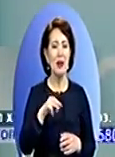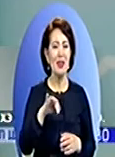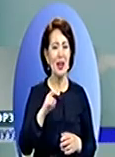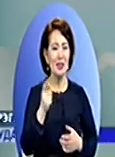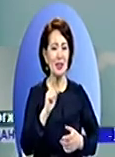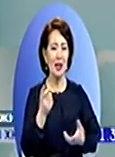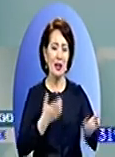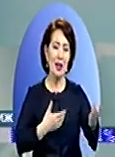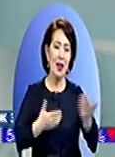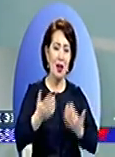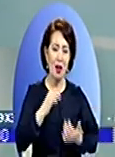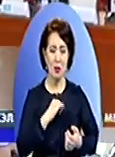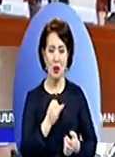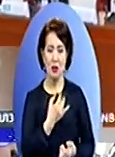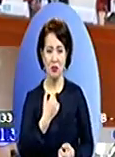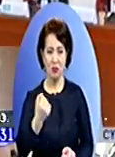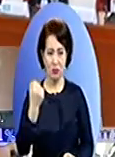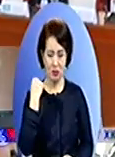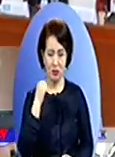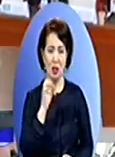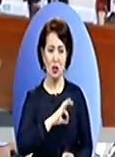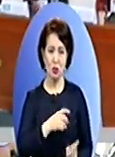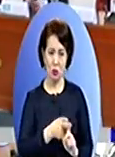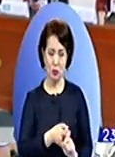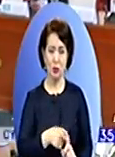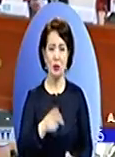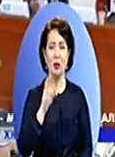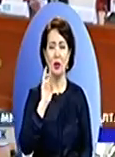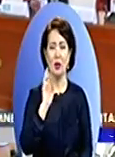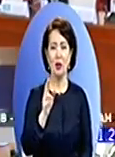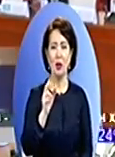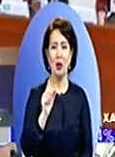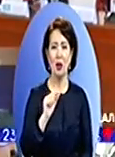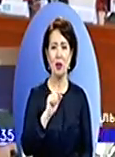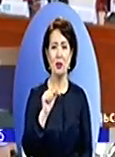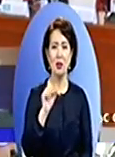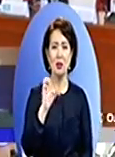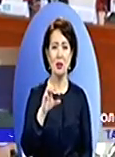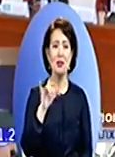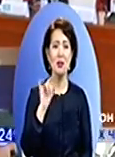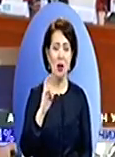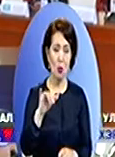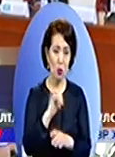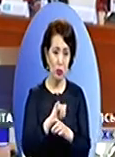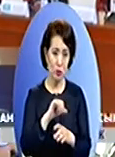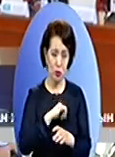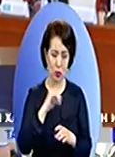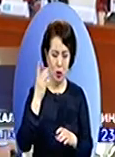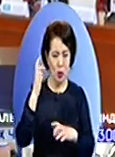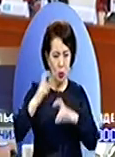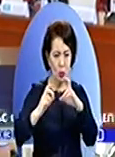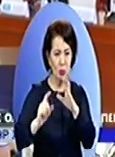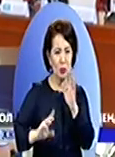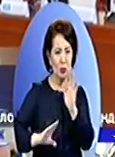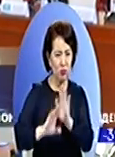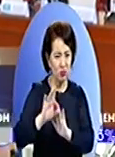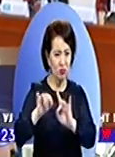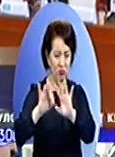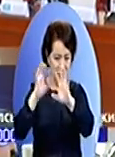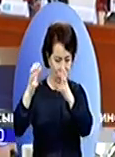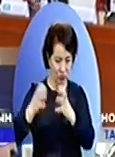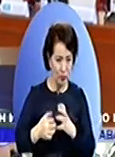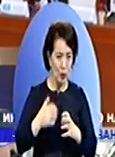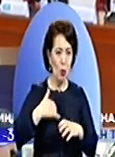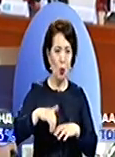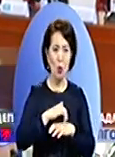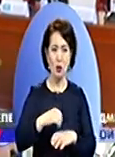холбогдолтой гэж хэлж байсан. Казахстан улс өнөөдөр өөрөө энэ үйл ажиллагаа, энэ үйлдвэр, энэ тэргүүний технологиг улс орондоо нэвтрүүлээд